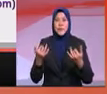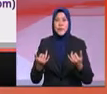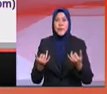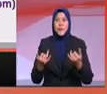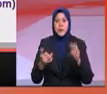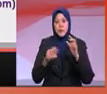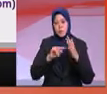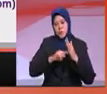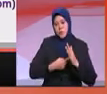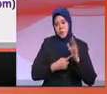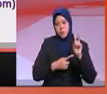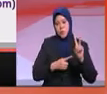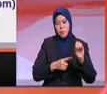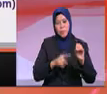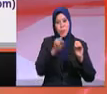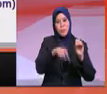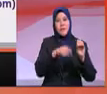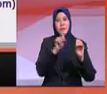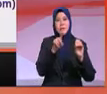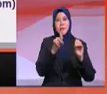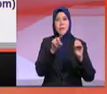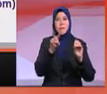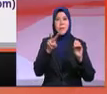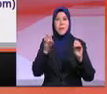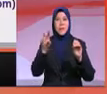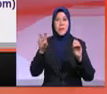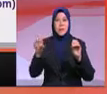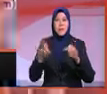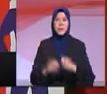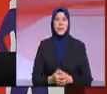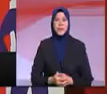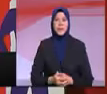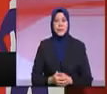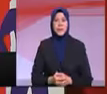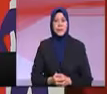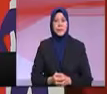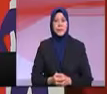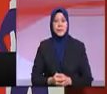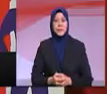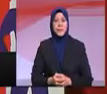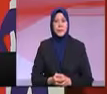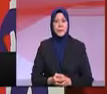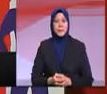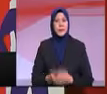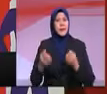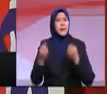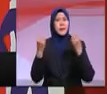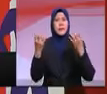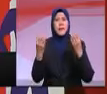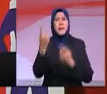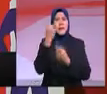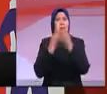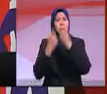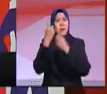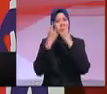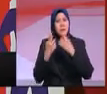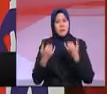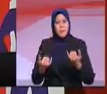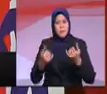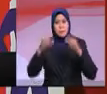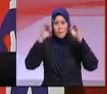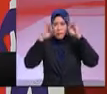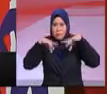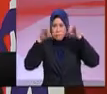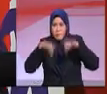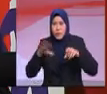setakat 20 November 2020. Next. Dan walau ada banyak soalan sama ada saringan kita